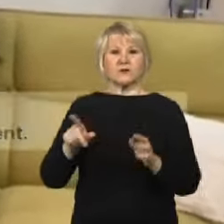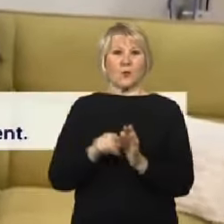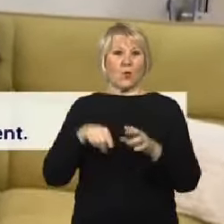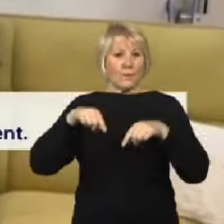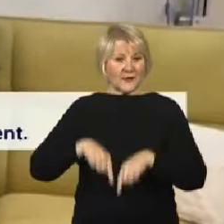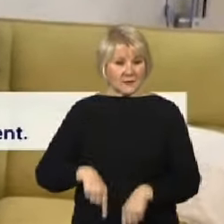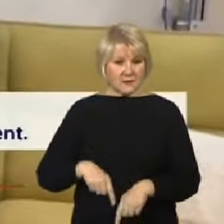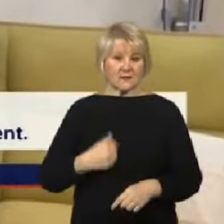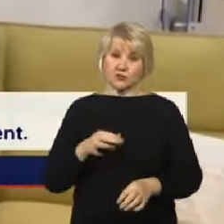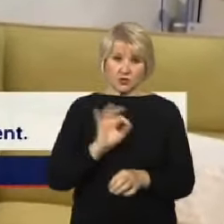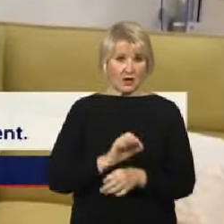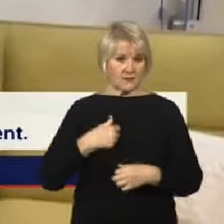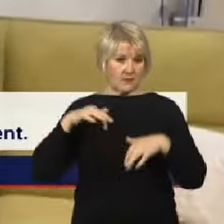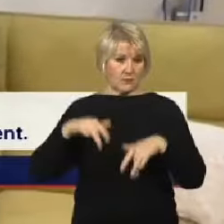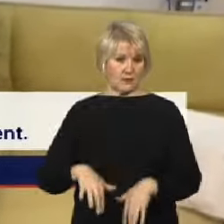Herzoga.